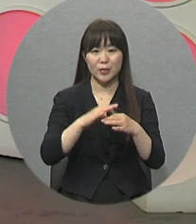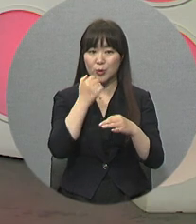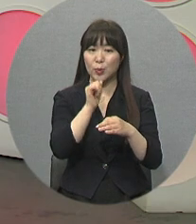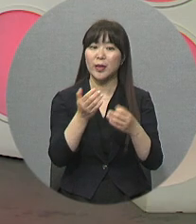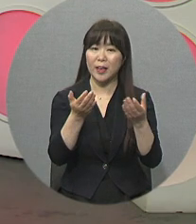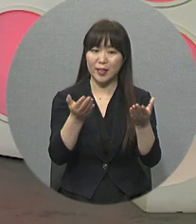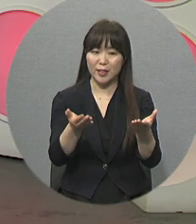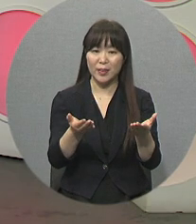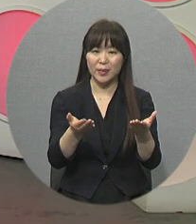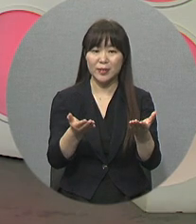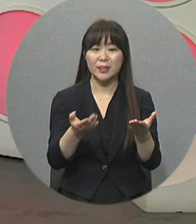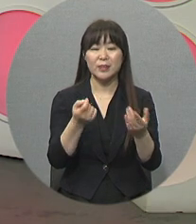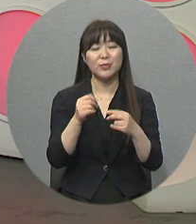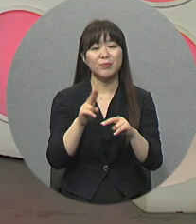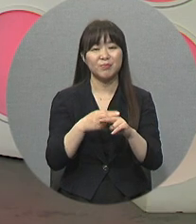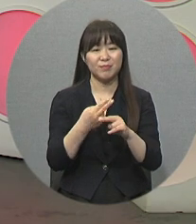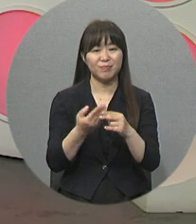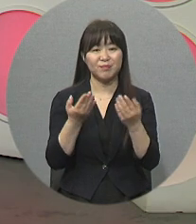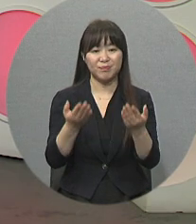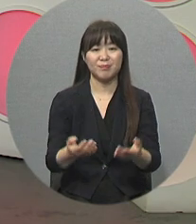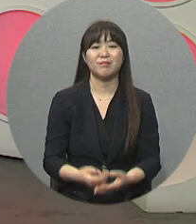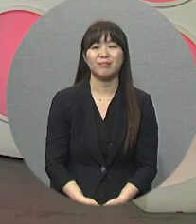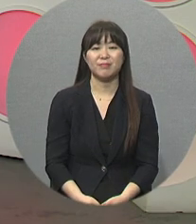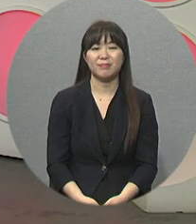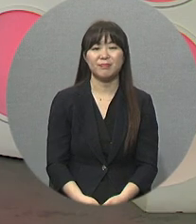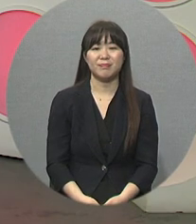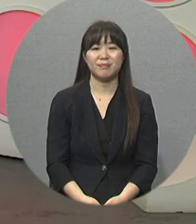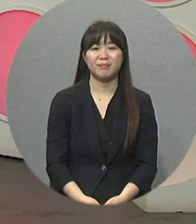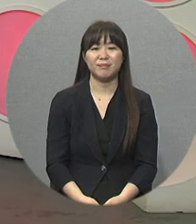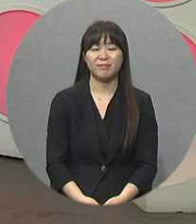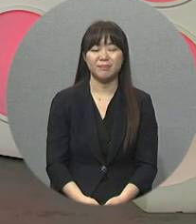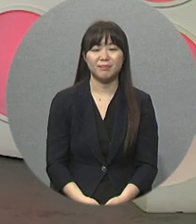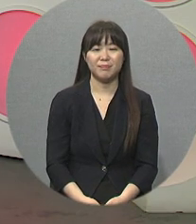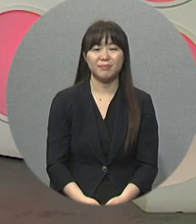소개도 해드리고요. 소정의 상품도 보내드리도록 하겠습니다. 그렇습니다.